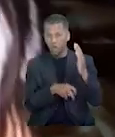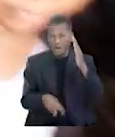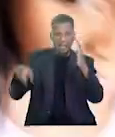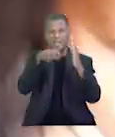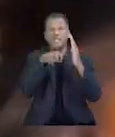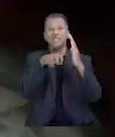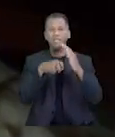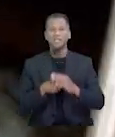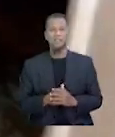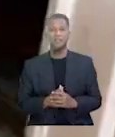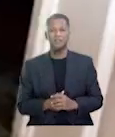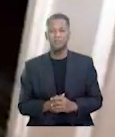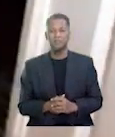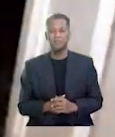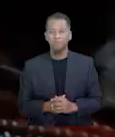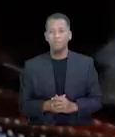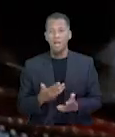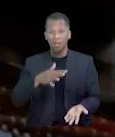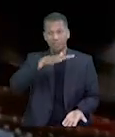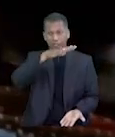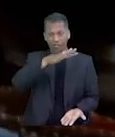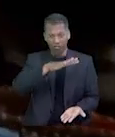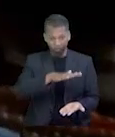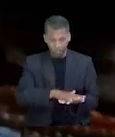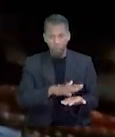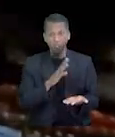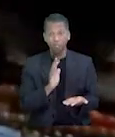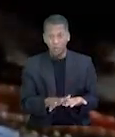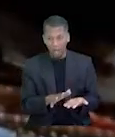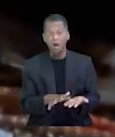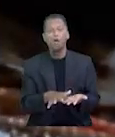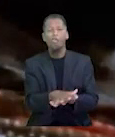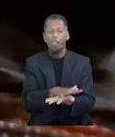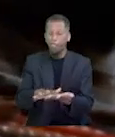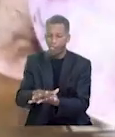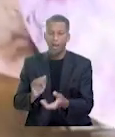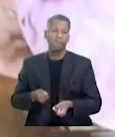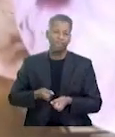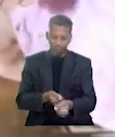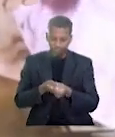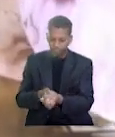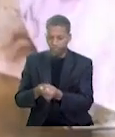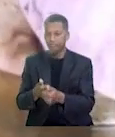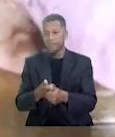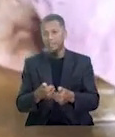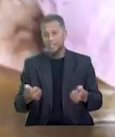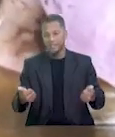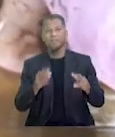Pasca banjir, warga mulai membersihkan sisa lumpur yang terbawa banjir masuk ke dalam rumah dan memperbaiki rumah yang rusak.